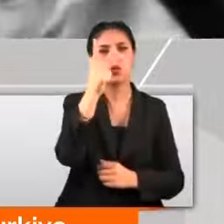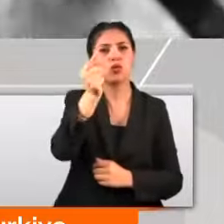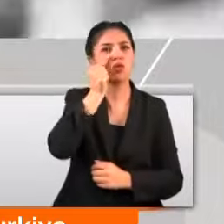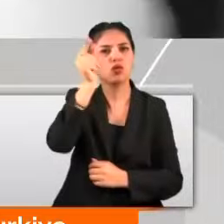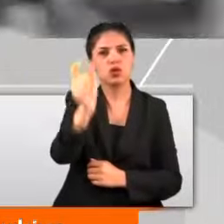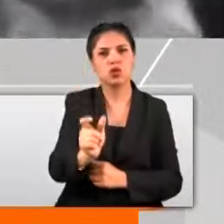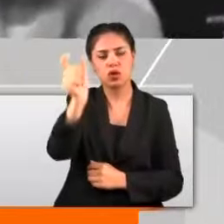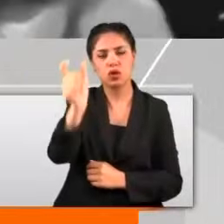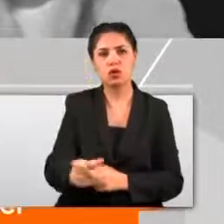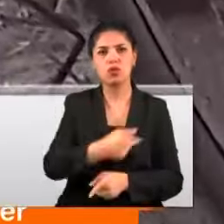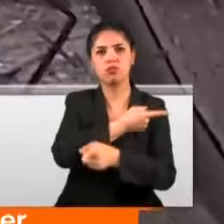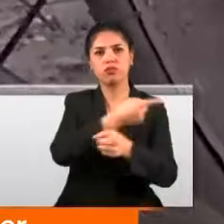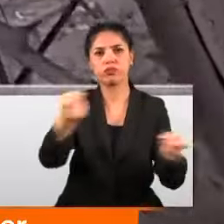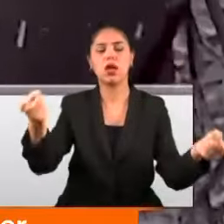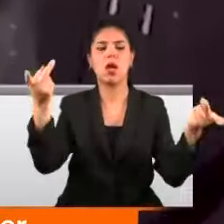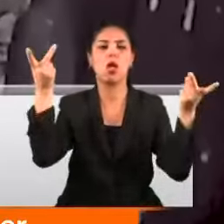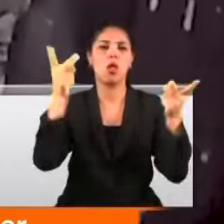saldırılarda hayatını kaybetti.